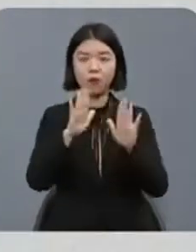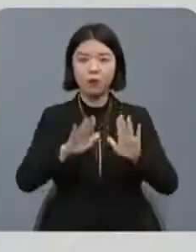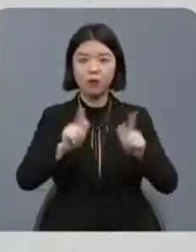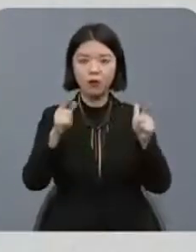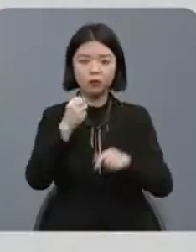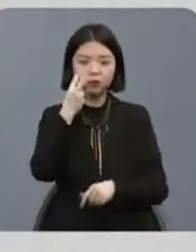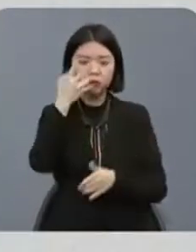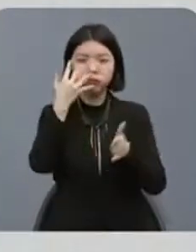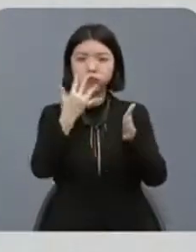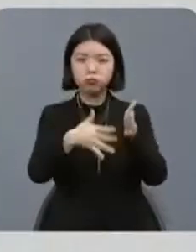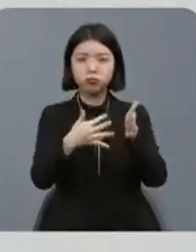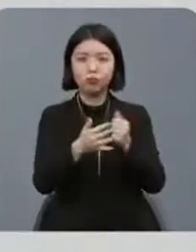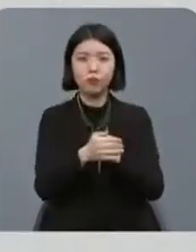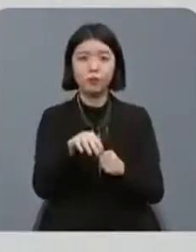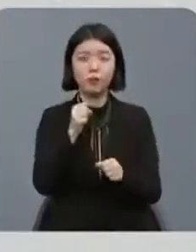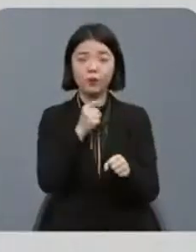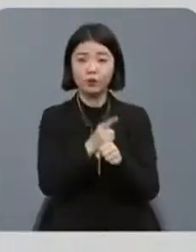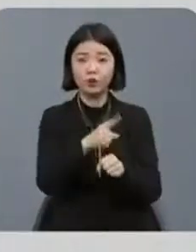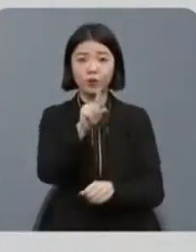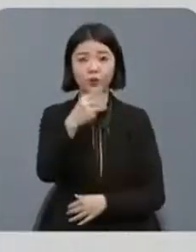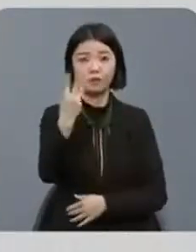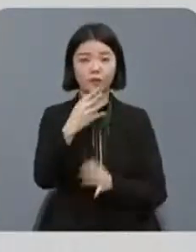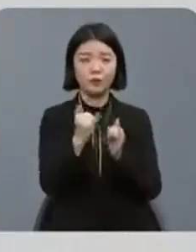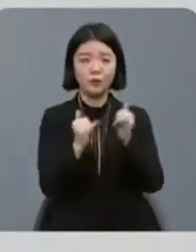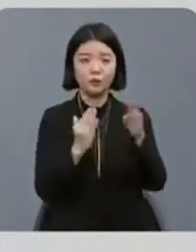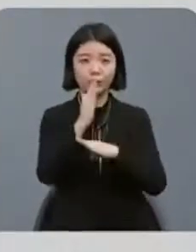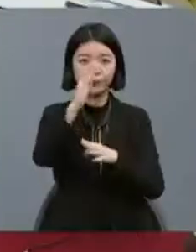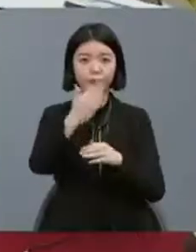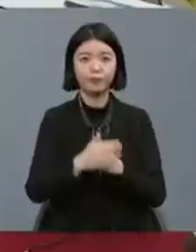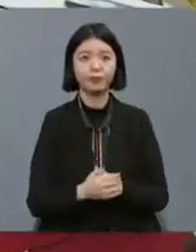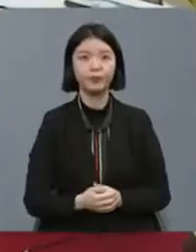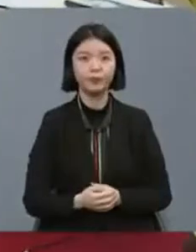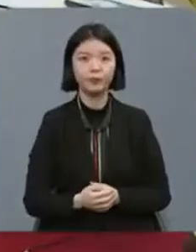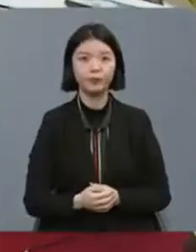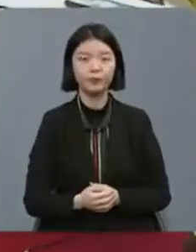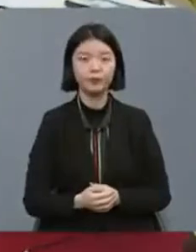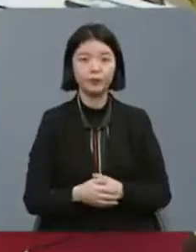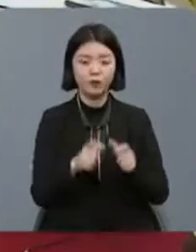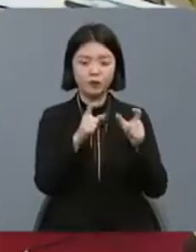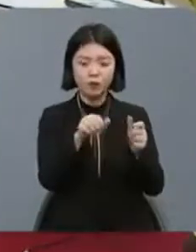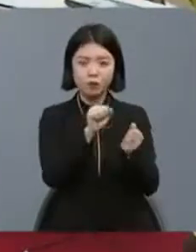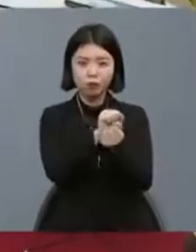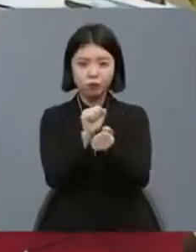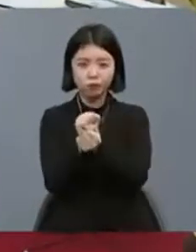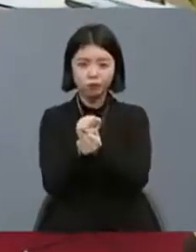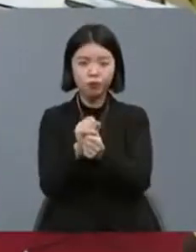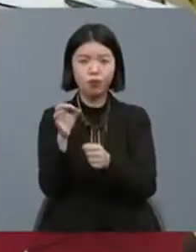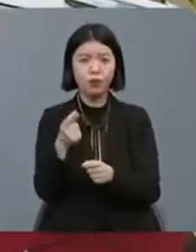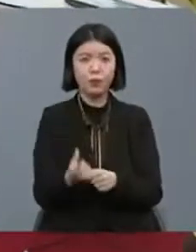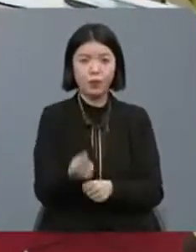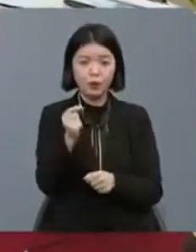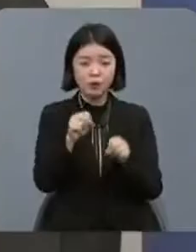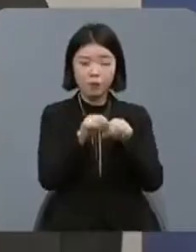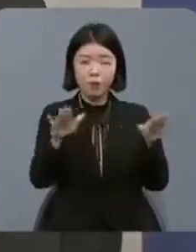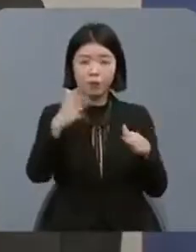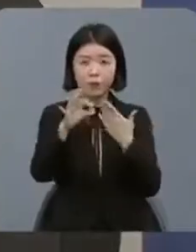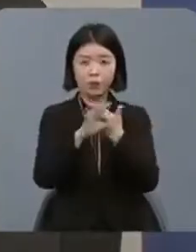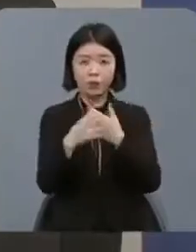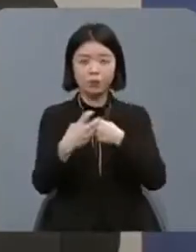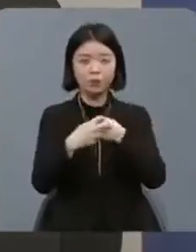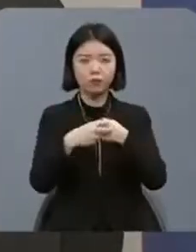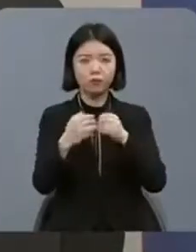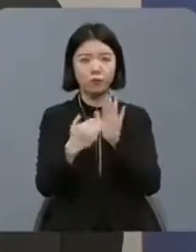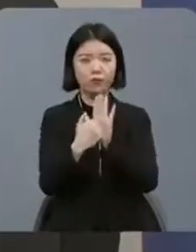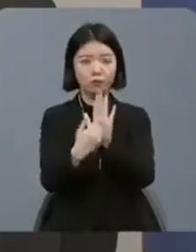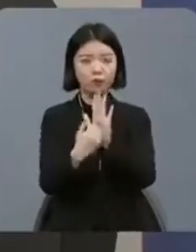되지 않았는데 벌써 13,000명을 넘겼습니다. 지역 감염이 급속도로 늘면서 의료 대응